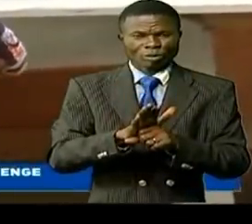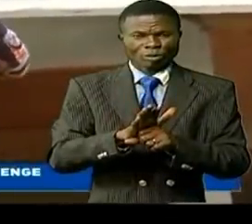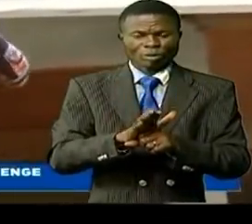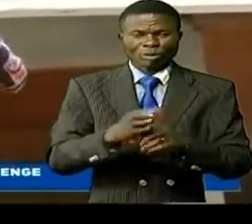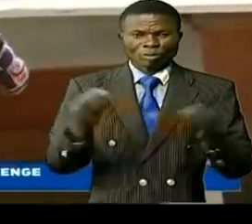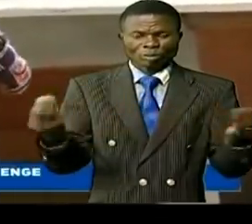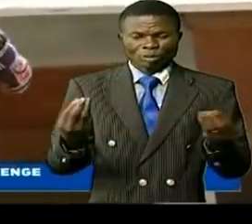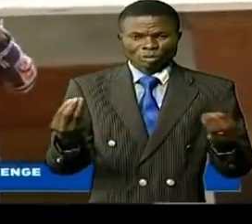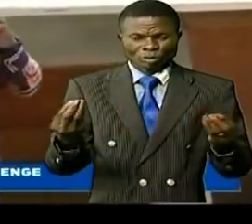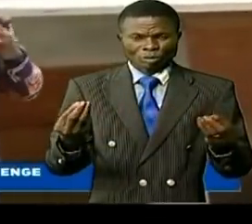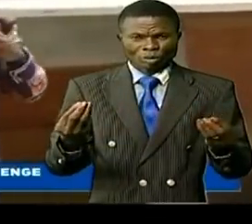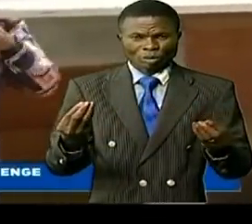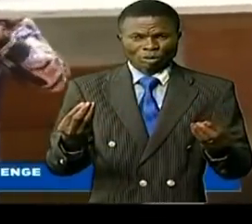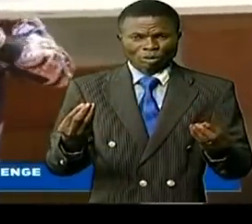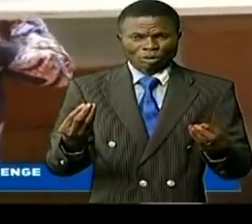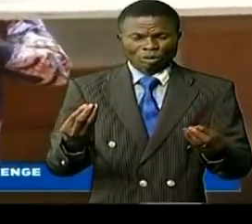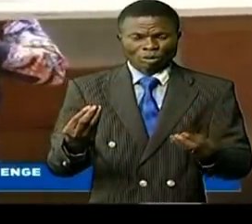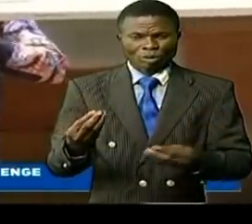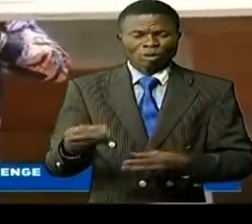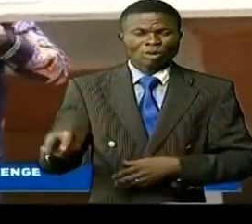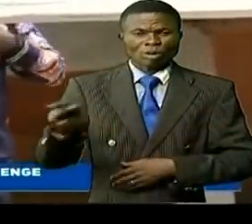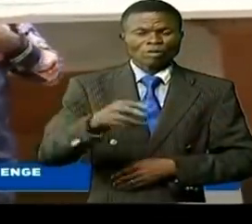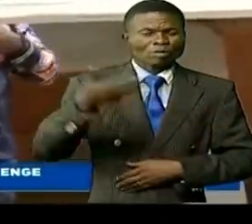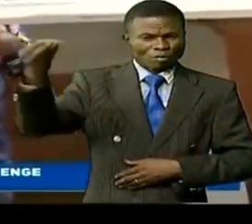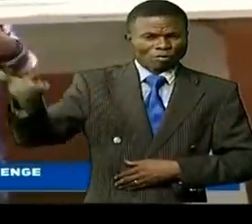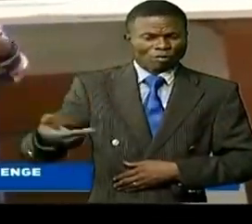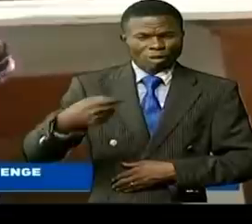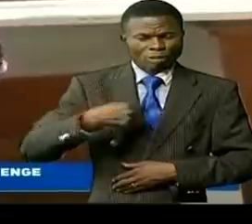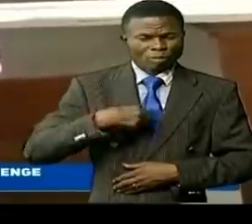Nandenge, Oyambinga ilobi,